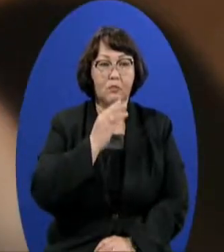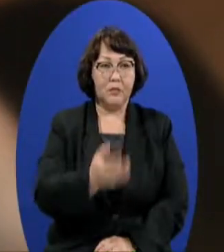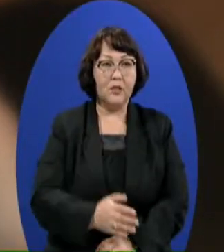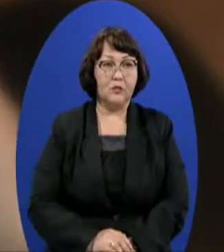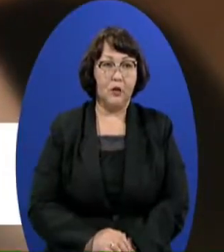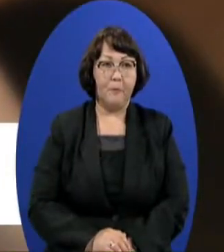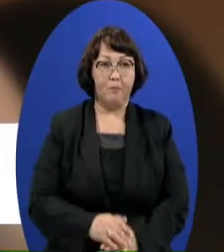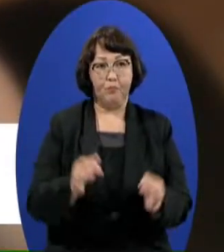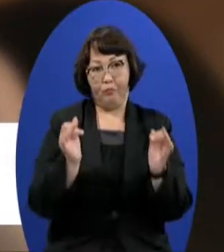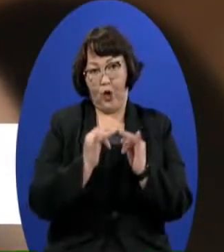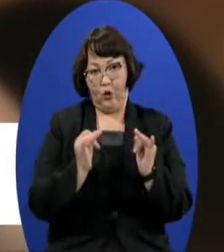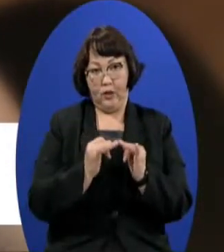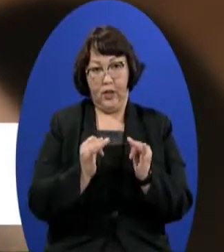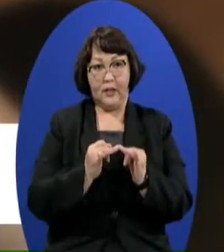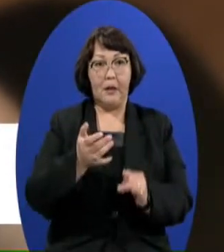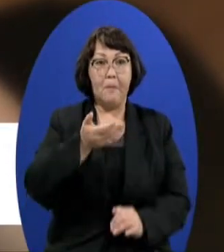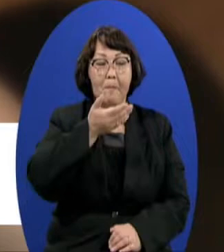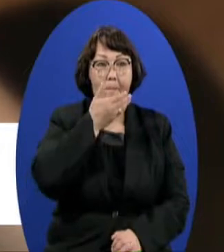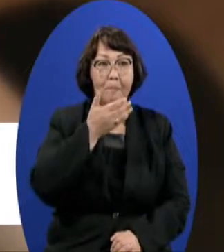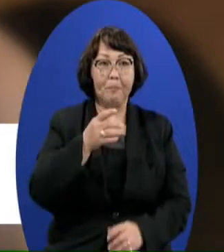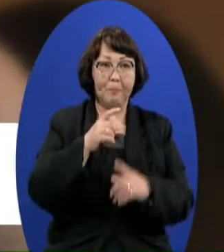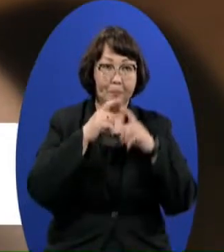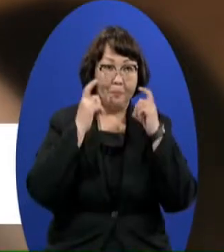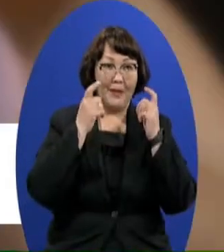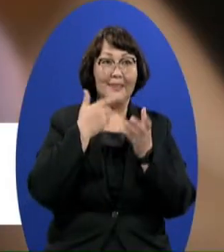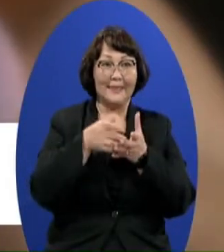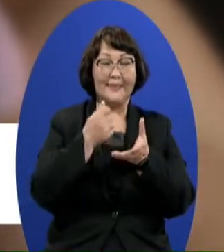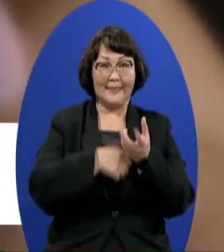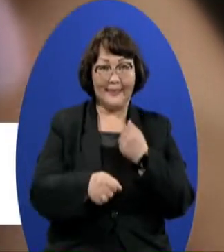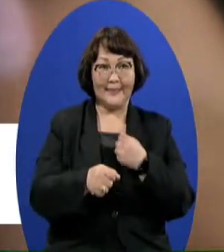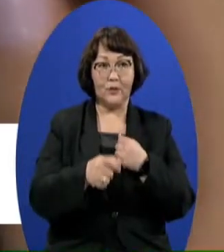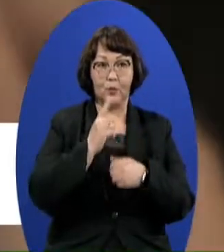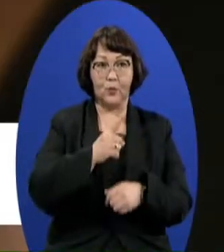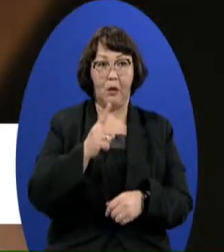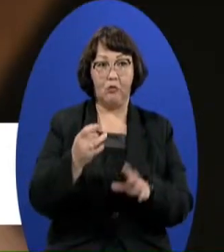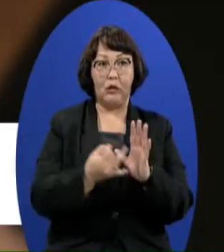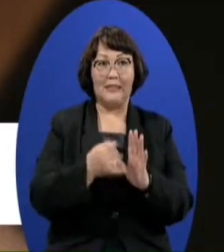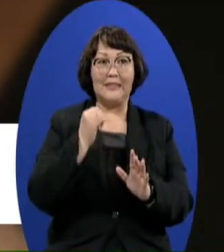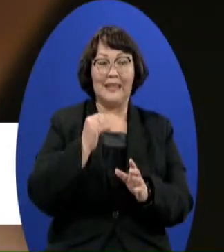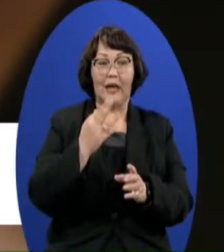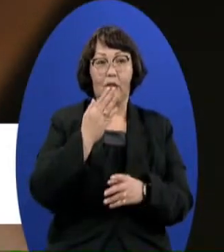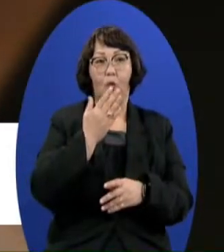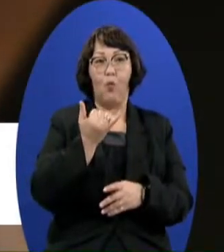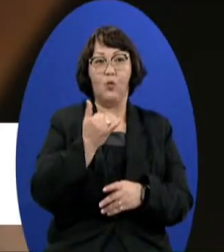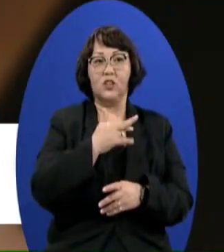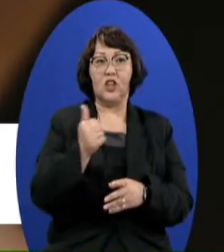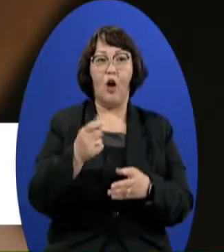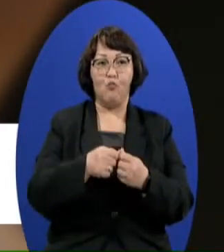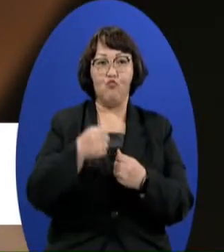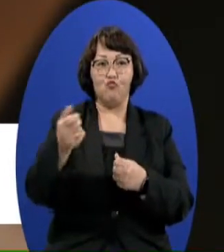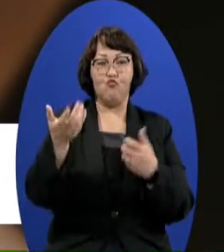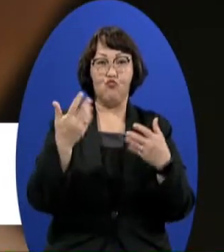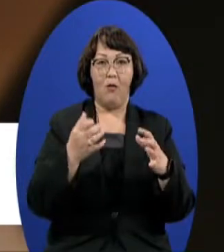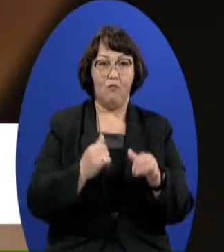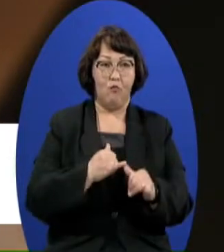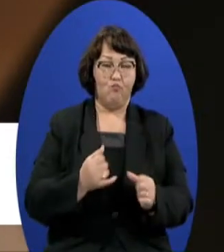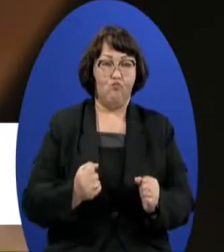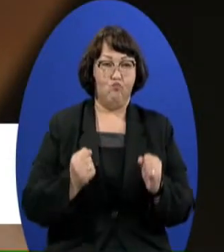Онлайн шопор маск худалдана гэсэн зарын дагуу иргэн Г.М. нар нь 117 сая төгрөнгө урдчилгаа шилжүүлэн улмаар хохирч